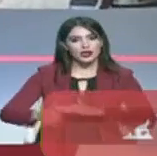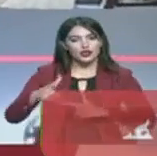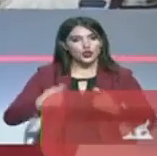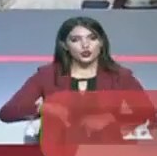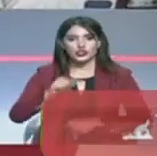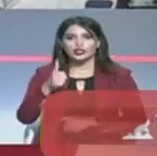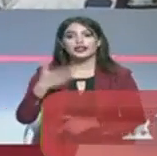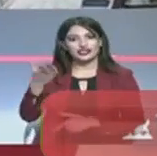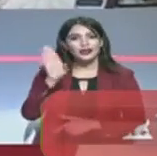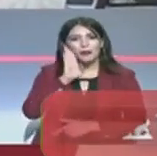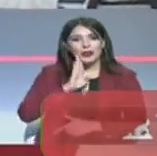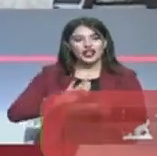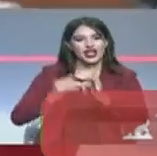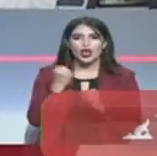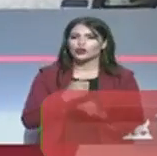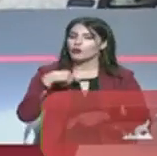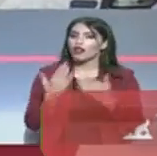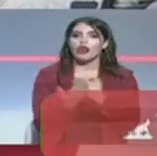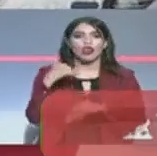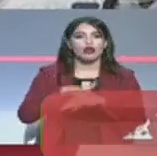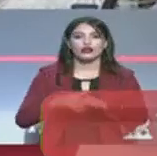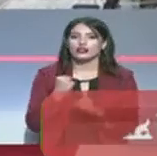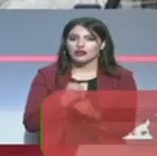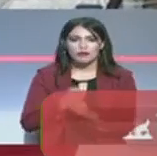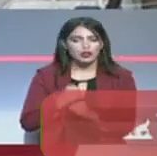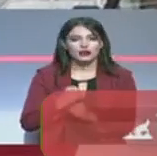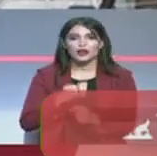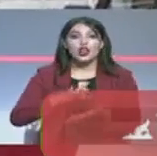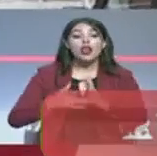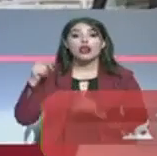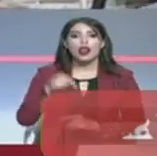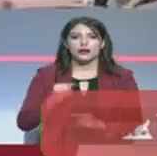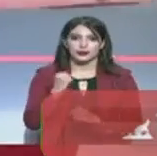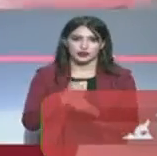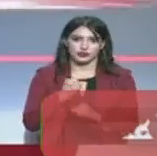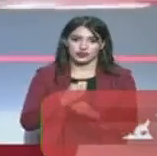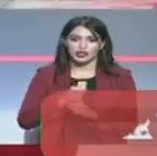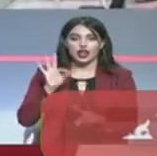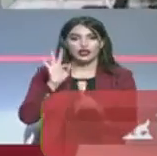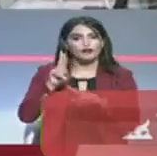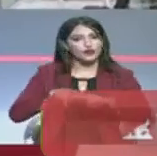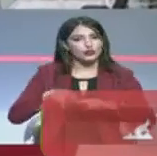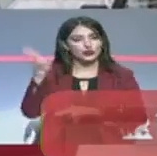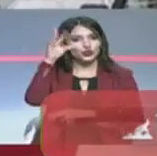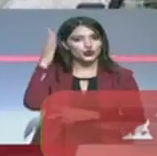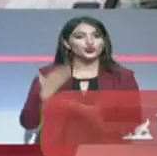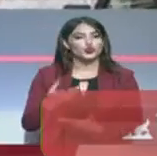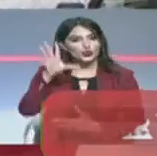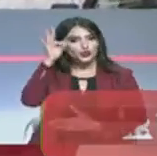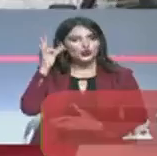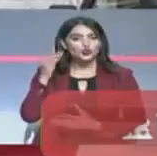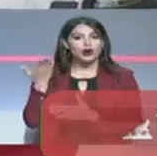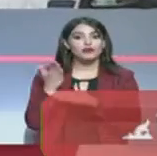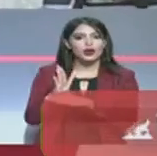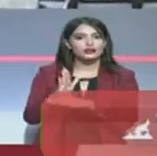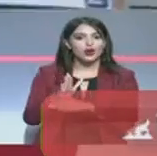وان شاء الله رجل طيب، اخدم نهارو لي لي نهارو لي، يلزم تخدم باش تونس ترجع. راي تونس باية، ربي